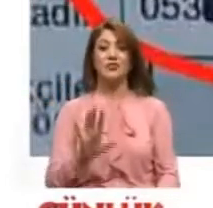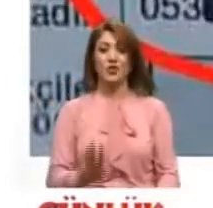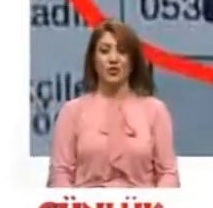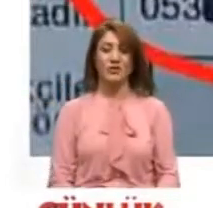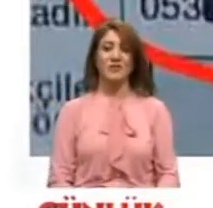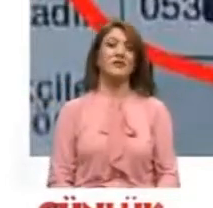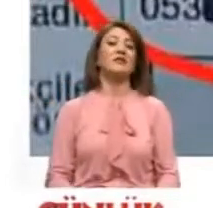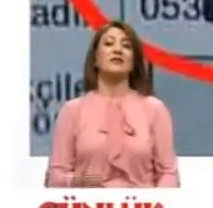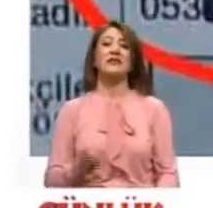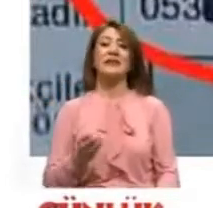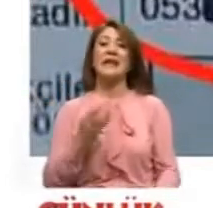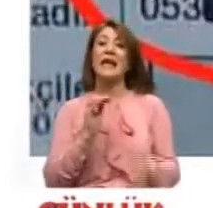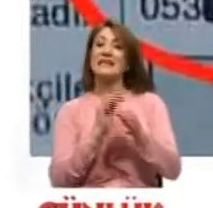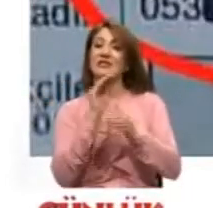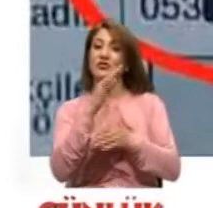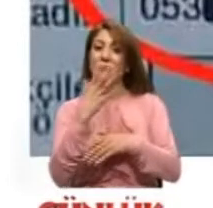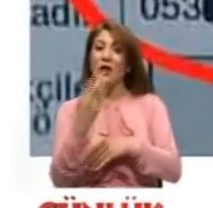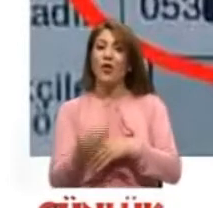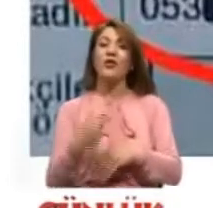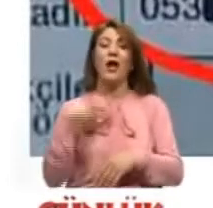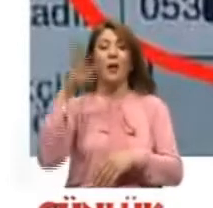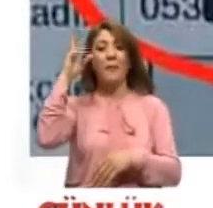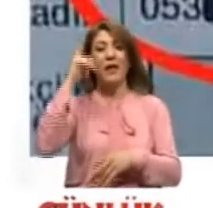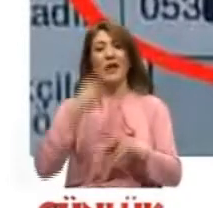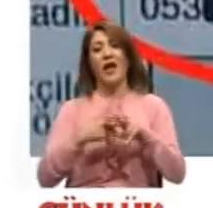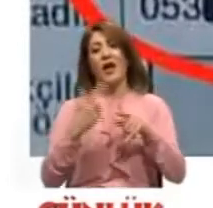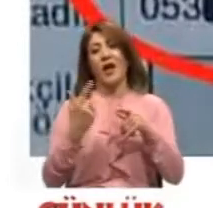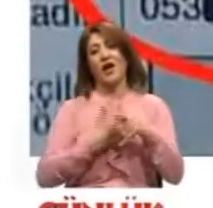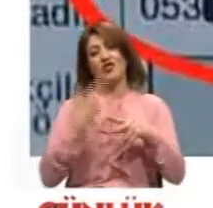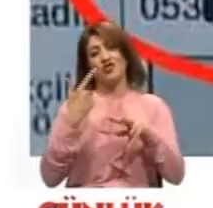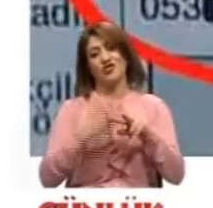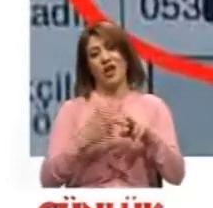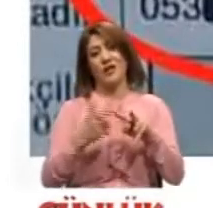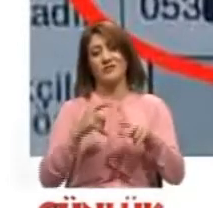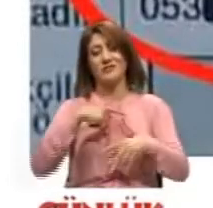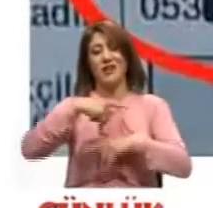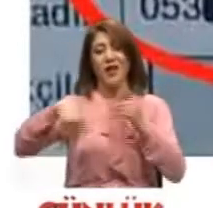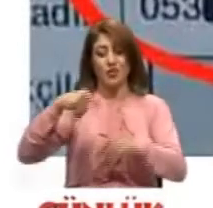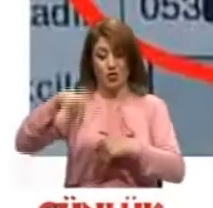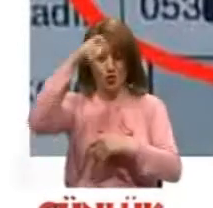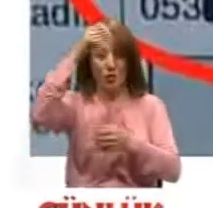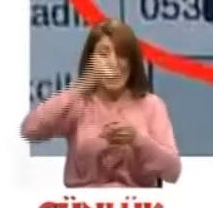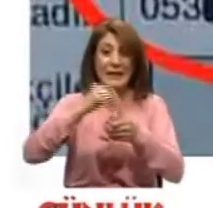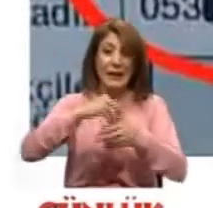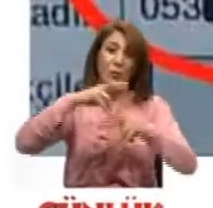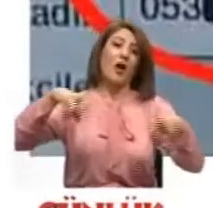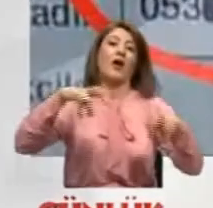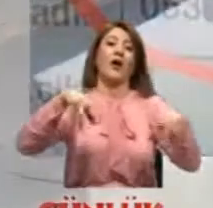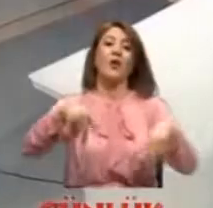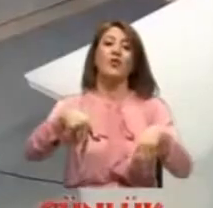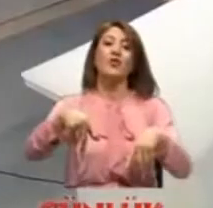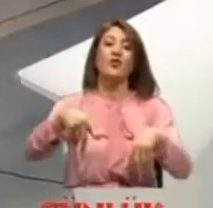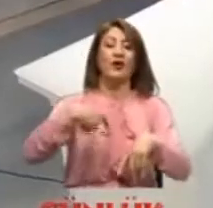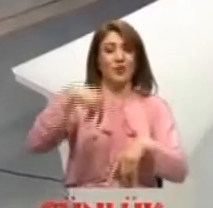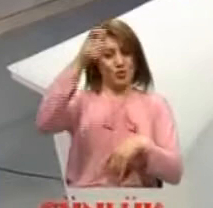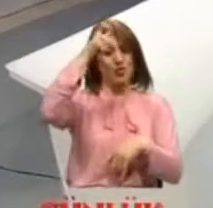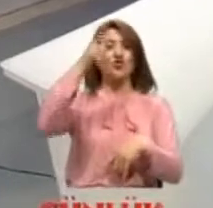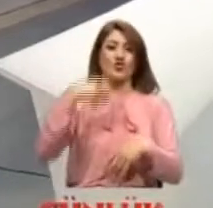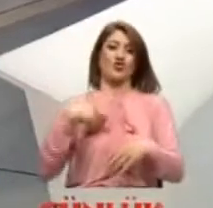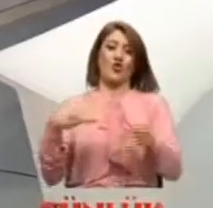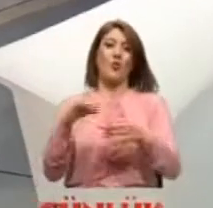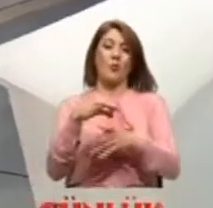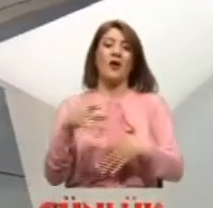ajanı. Yetiştirilmek üzere Amerikan ajanı aranıyor. Evet. Bunu Türkiye'de mi arıyorlar? Tabii. Hat Türk operatör, Türk